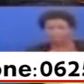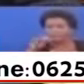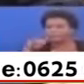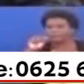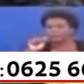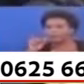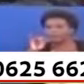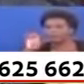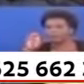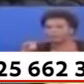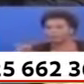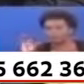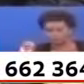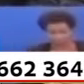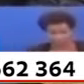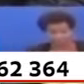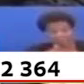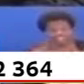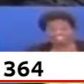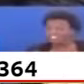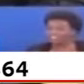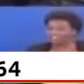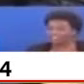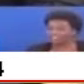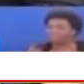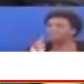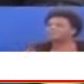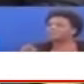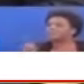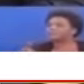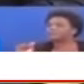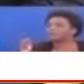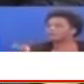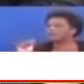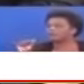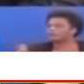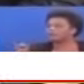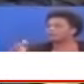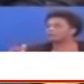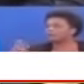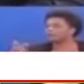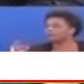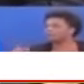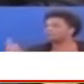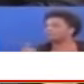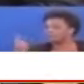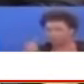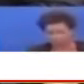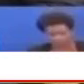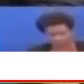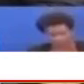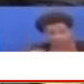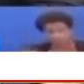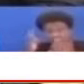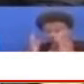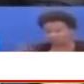tuna zahanati. Alitoa ahadi ya kujenga kituo cha afya. Sasa je, serikali haioni umefika wakati